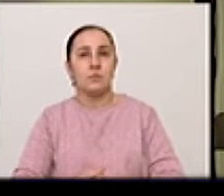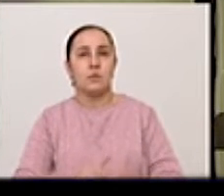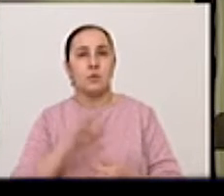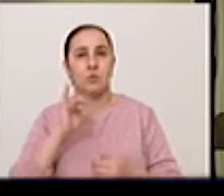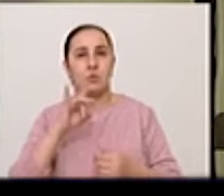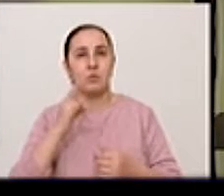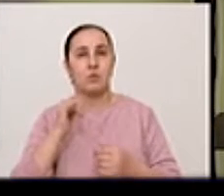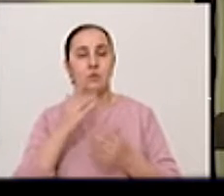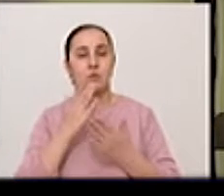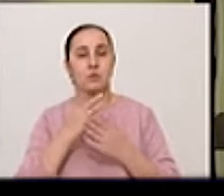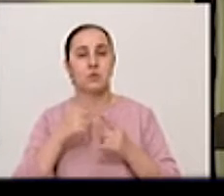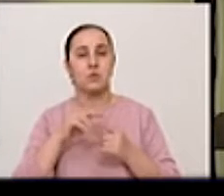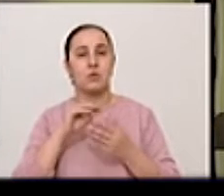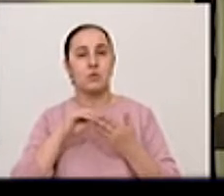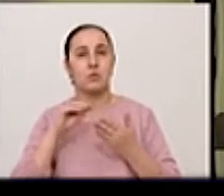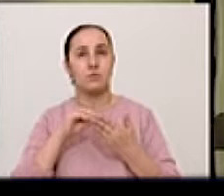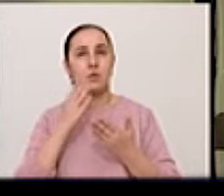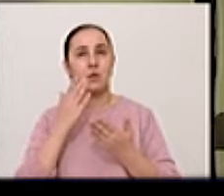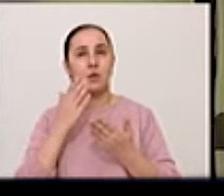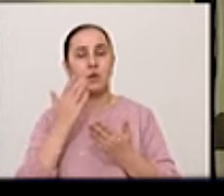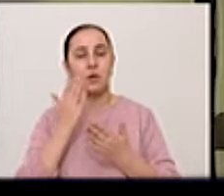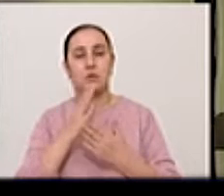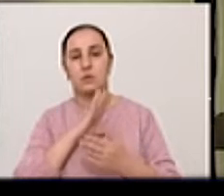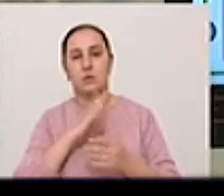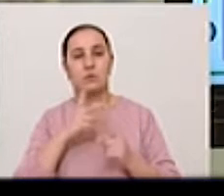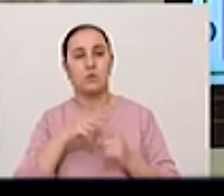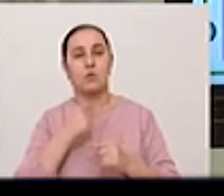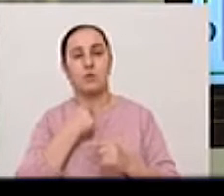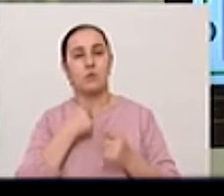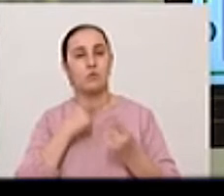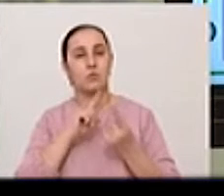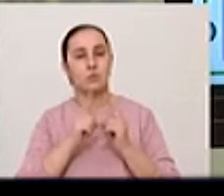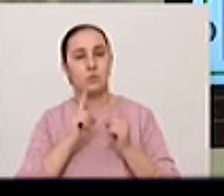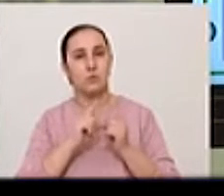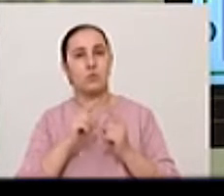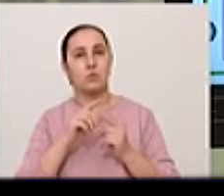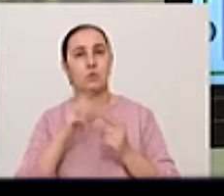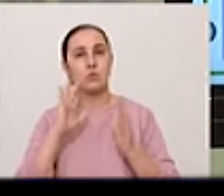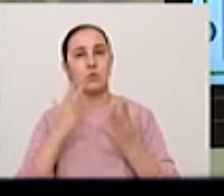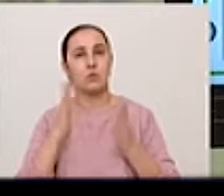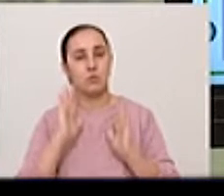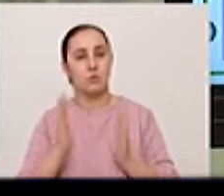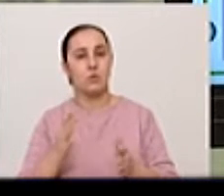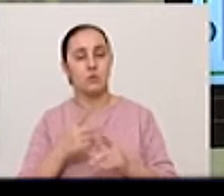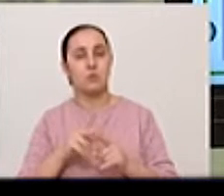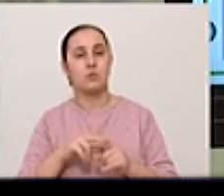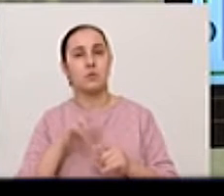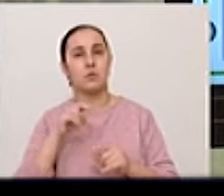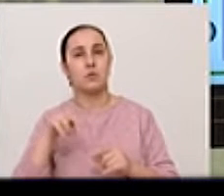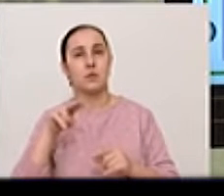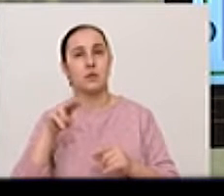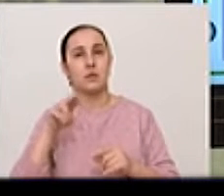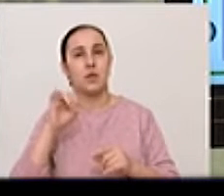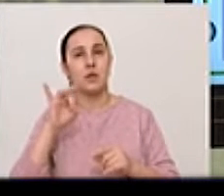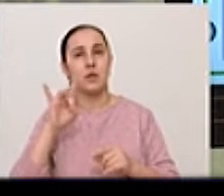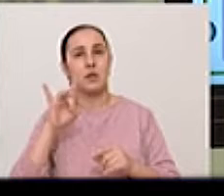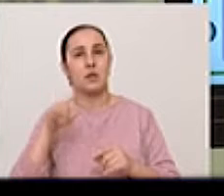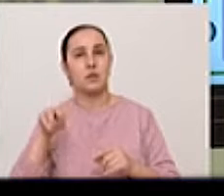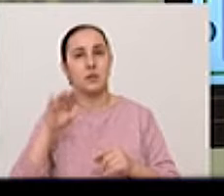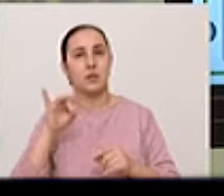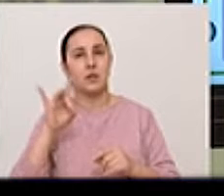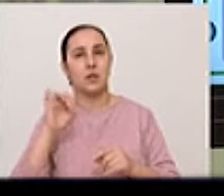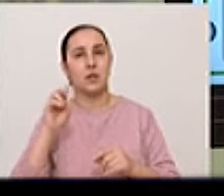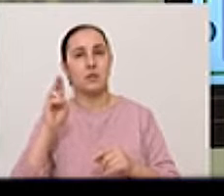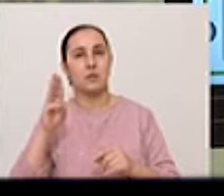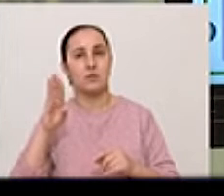Urg'u ta'sirida yozuvda aks etmaydigan tovush o'zgarishi sodir bo'ladi. Direktor.